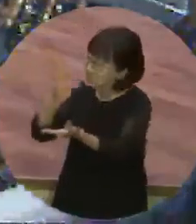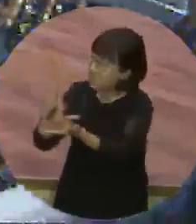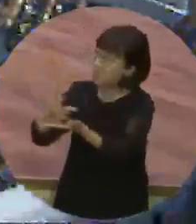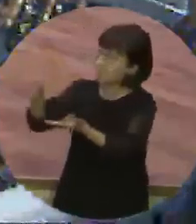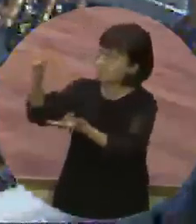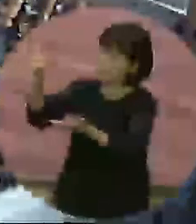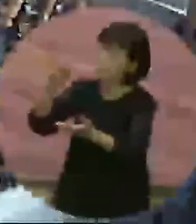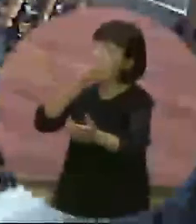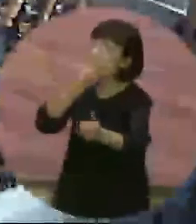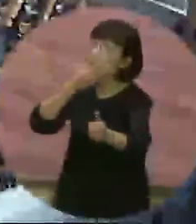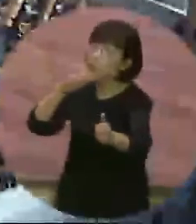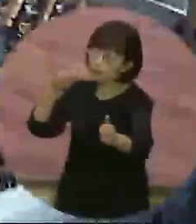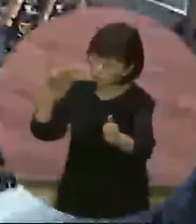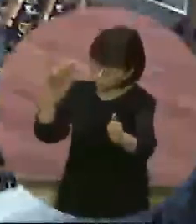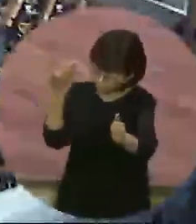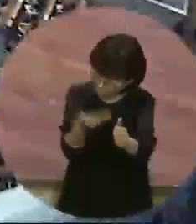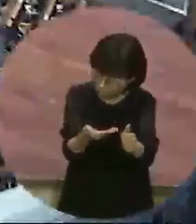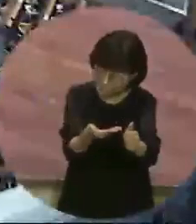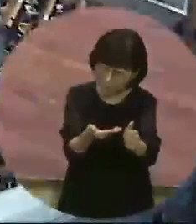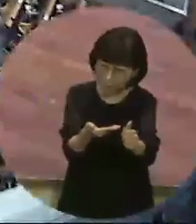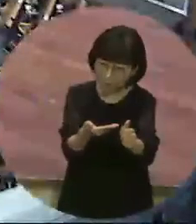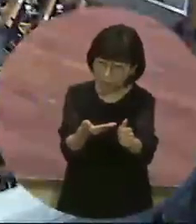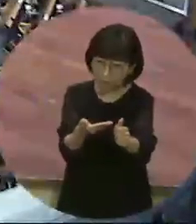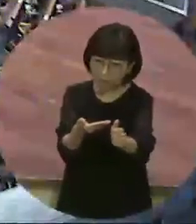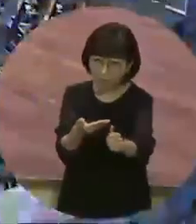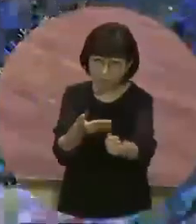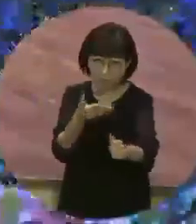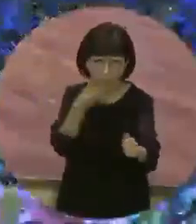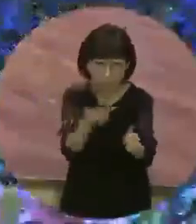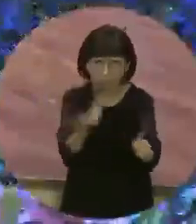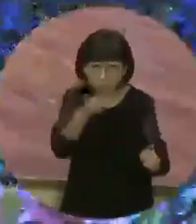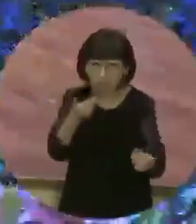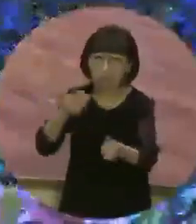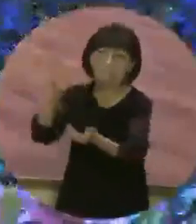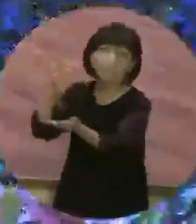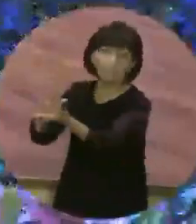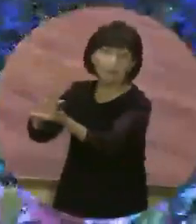복을 주심으로. 이게 핵심이에요. 자,